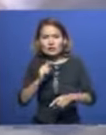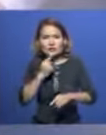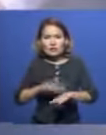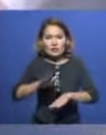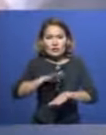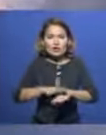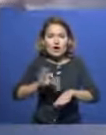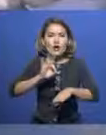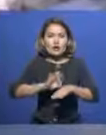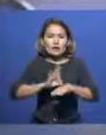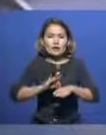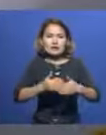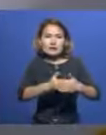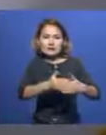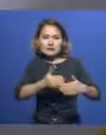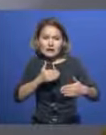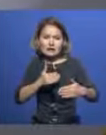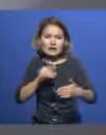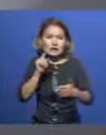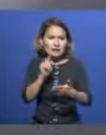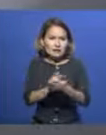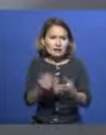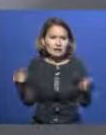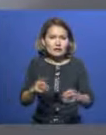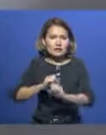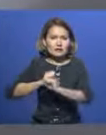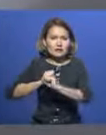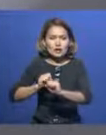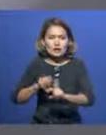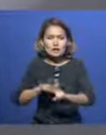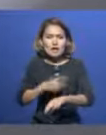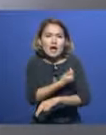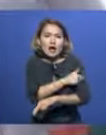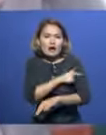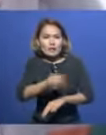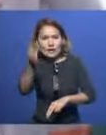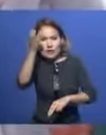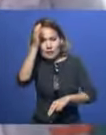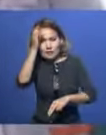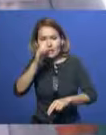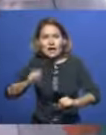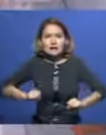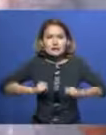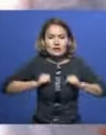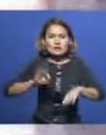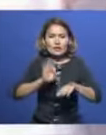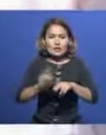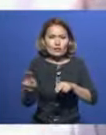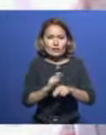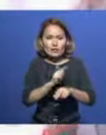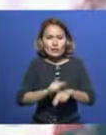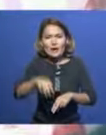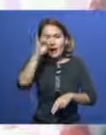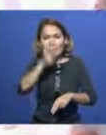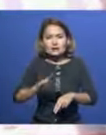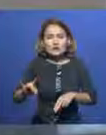бұл вирусқа қарсы тұратын вакцина жоқ. Әлем ғалымдары бұл бағытта көз майын тауысып еңбектеніп жатыр. Эбола вирусының елімізде